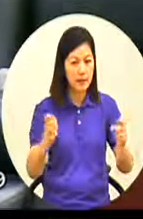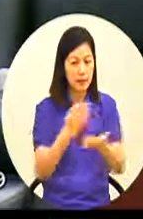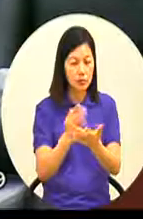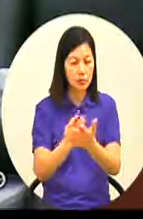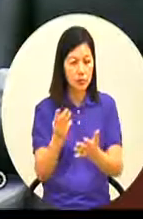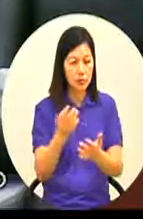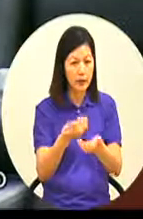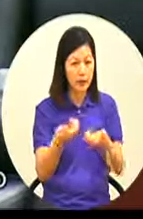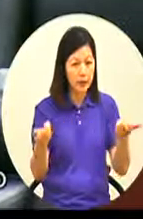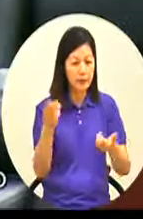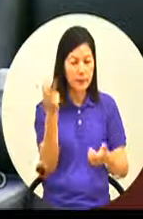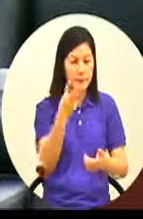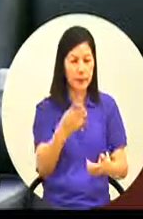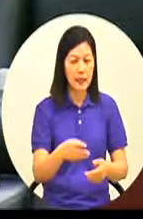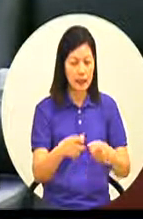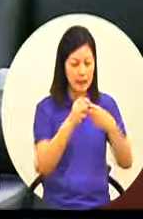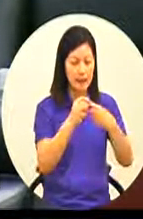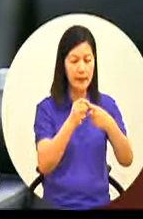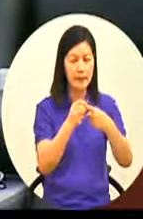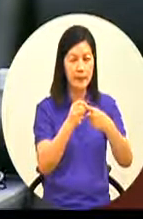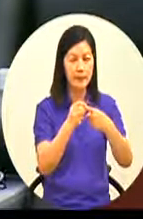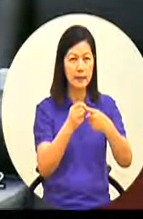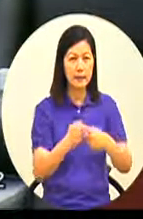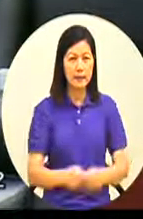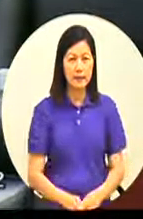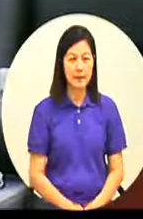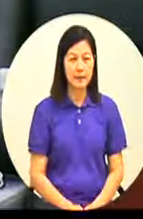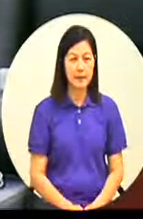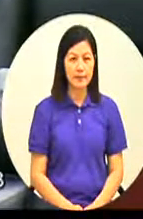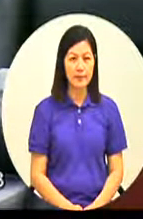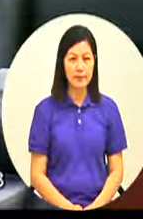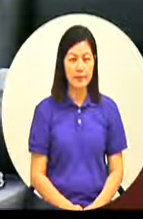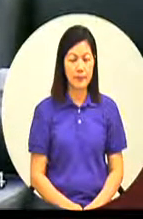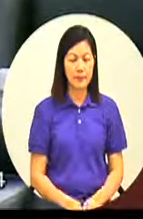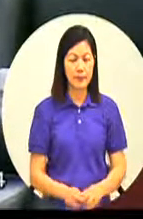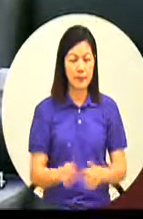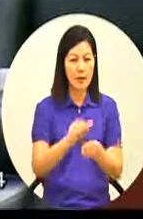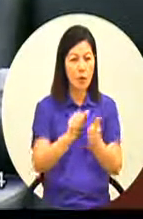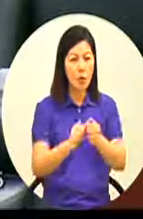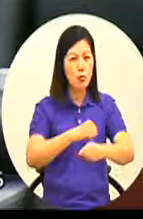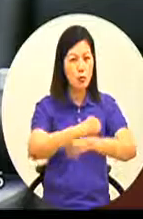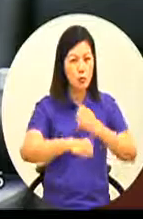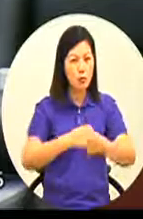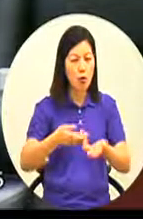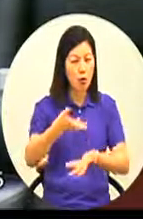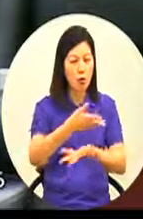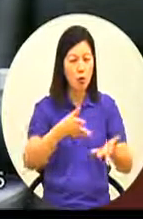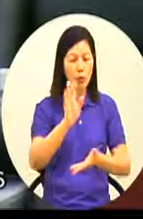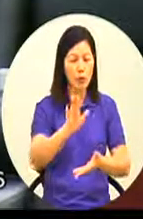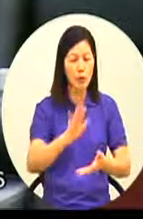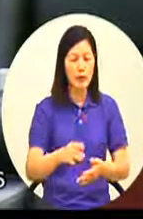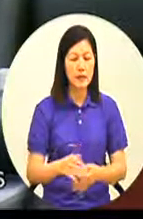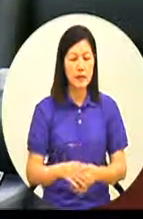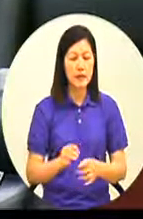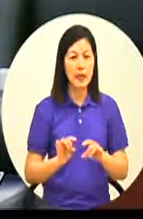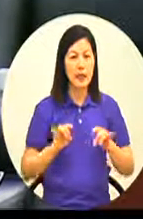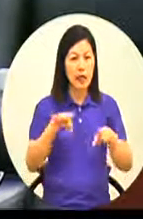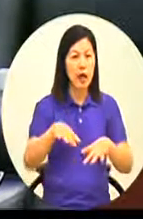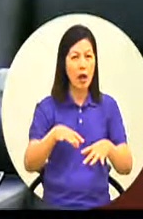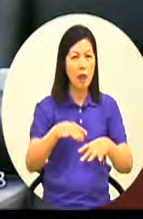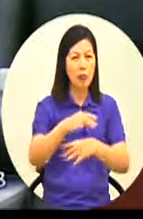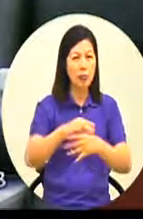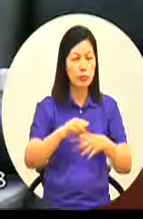啊。第一种是比，有在互动的，像我们的澳洲的布里斯本，还有日